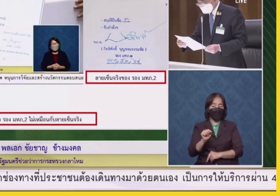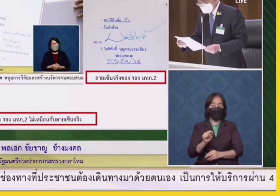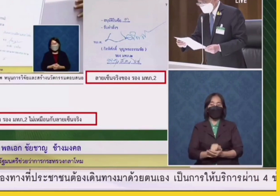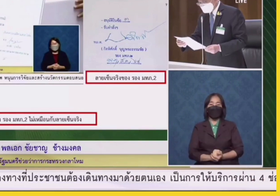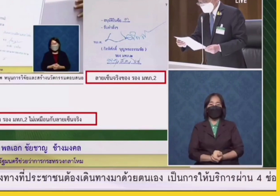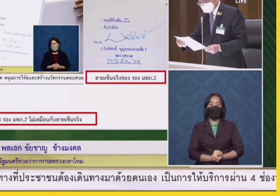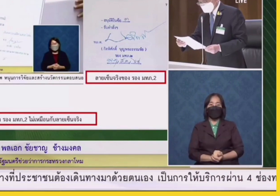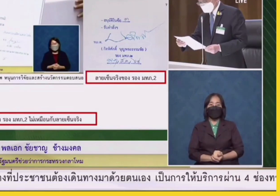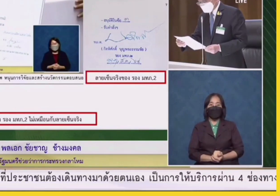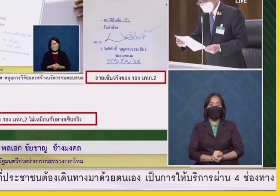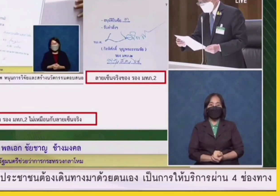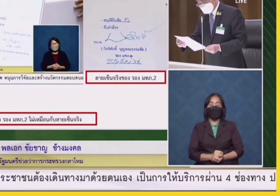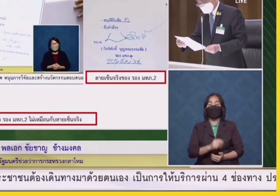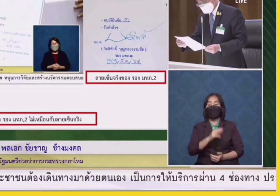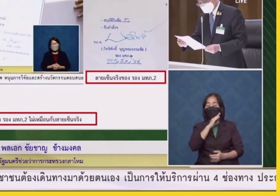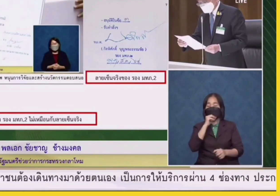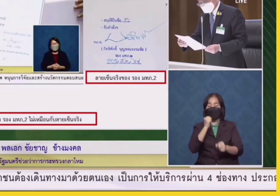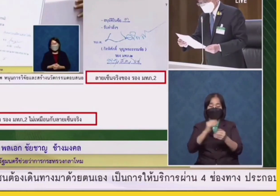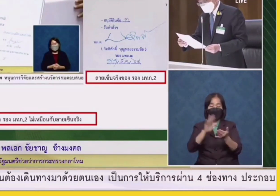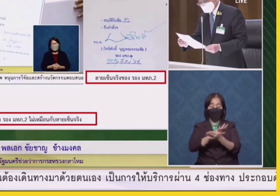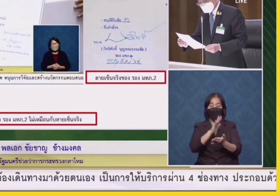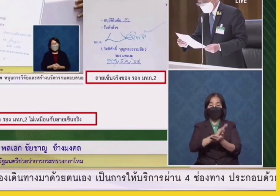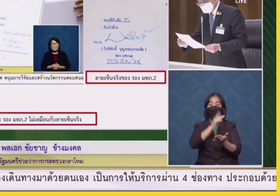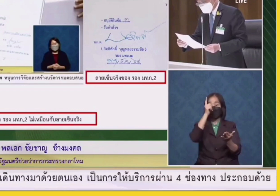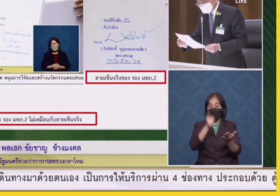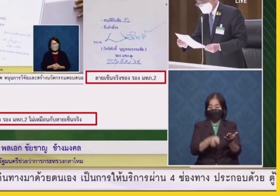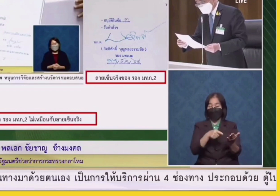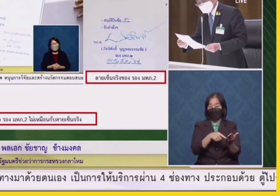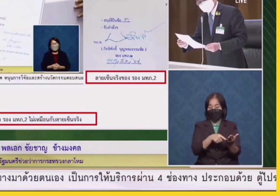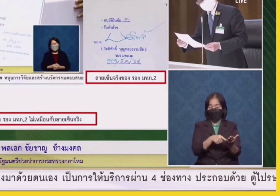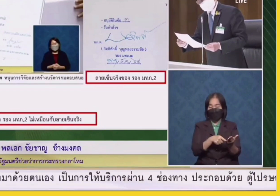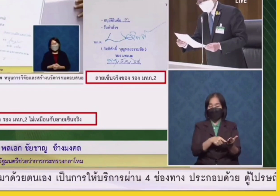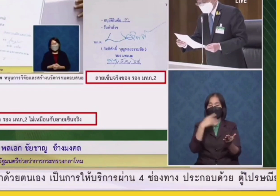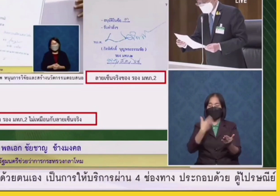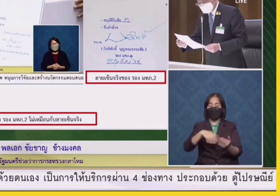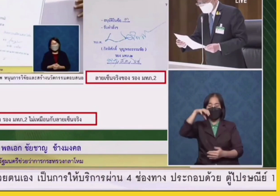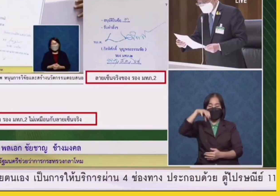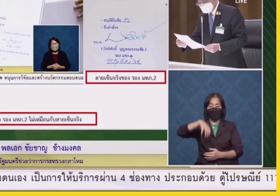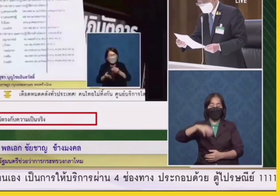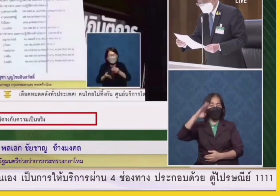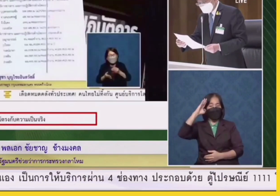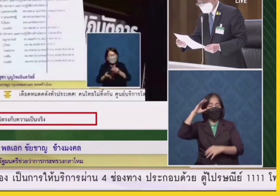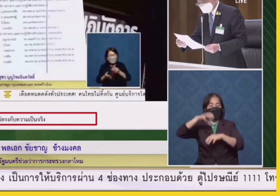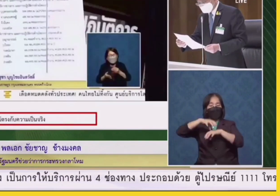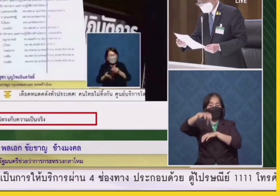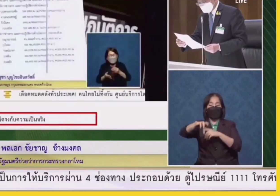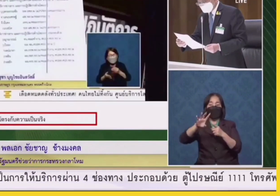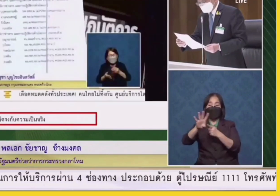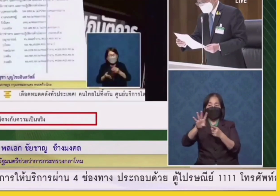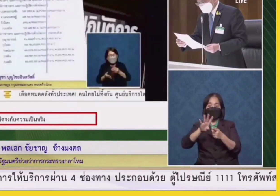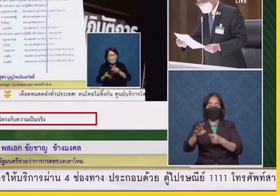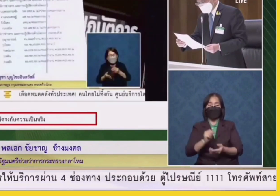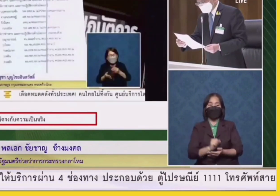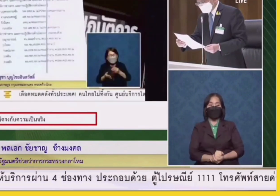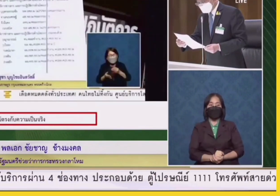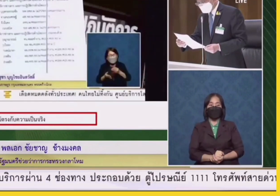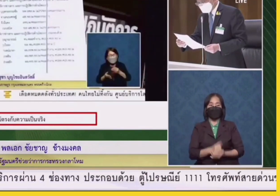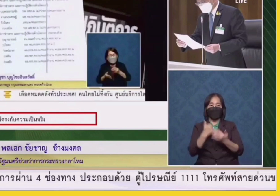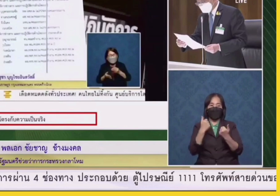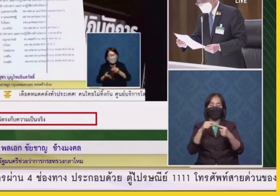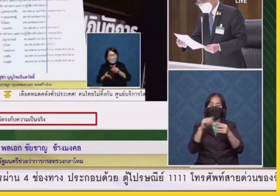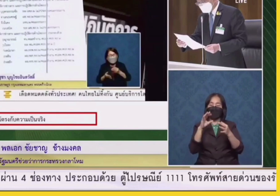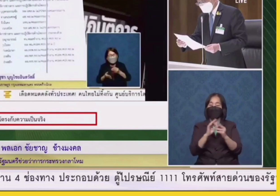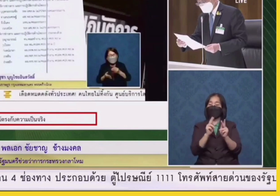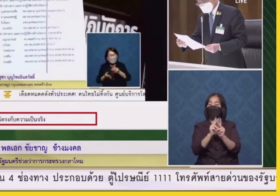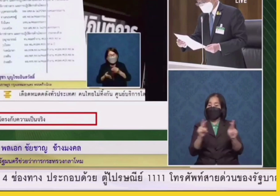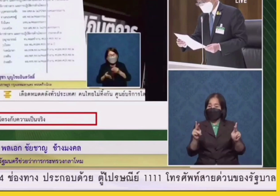นจะเกิดขึ้นถาเกิดเป็เอกสารจริง ขอเปภาพที่ 4เรื่องของขนาศากการศูิดัการสรร